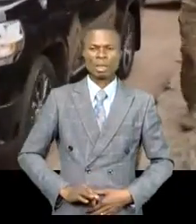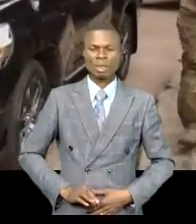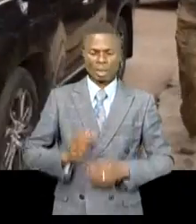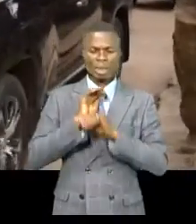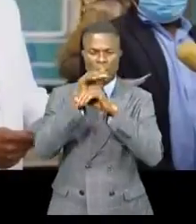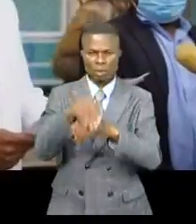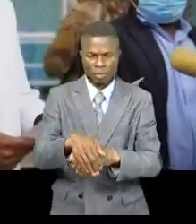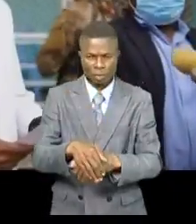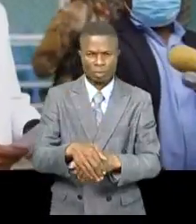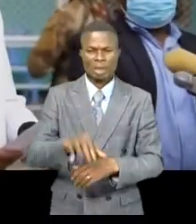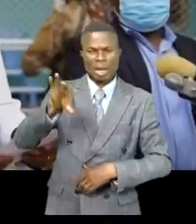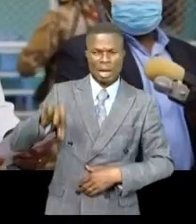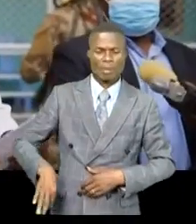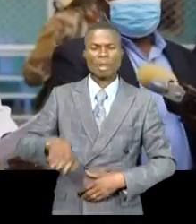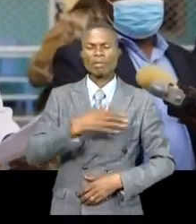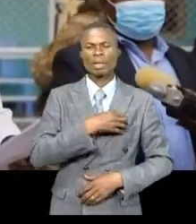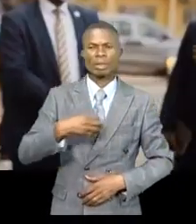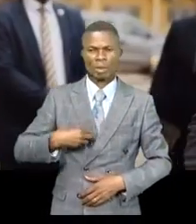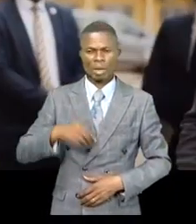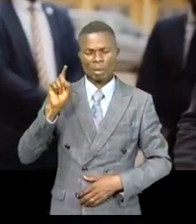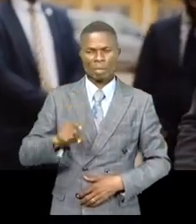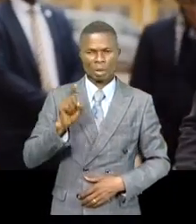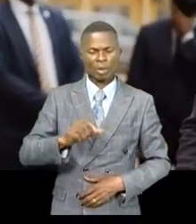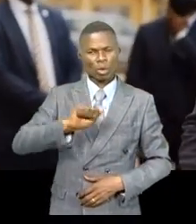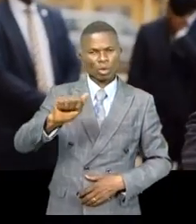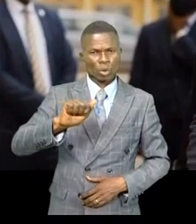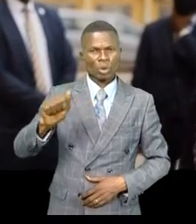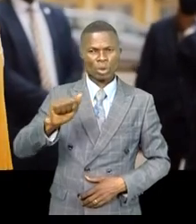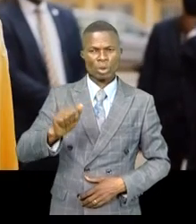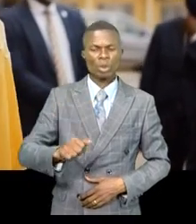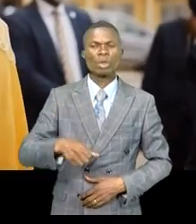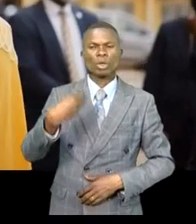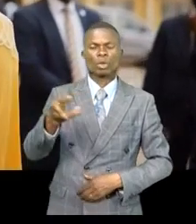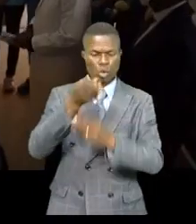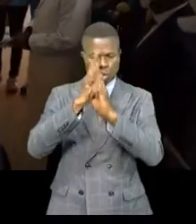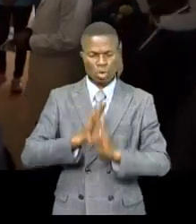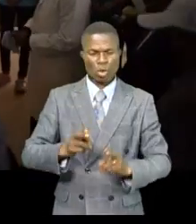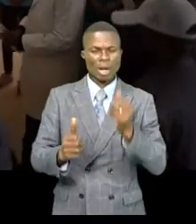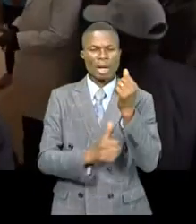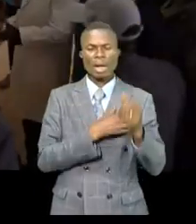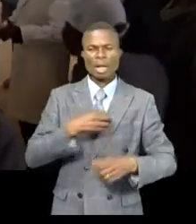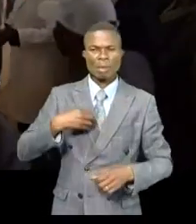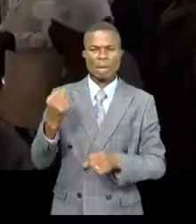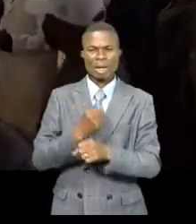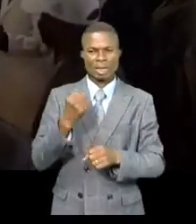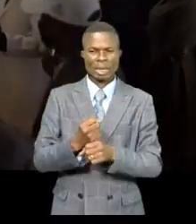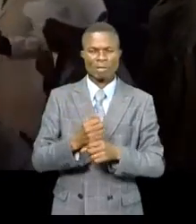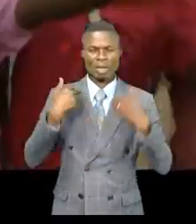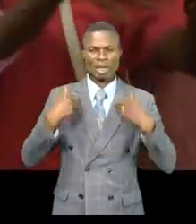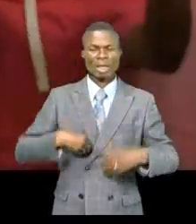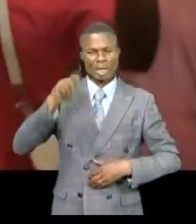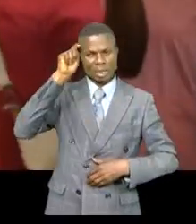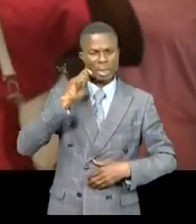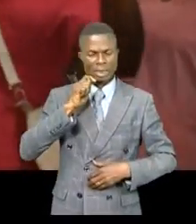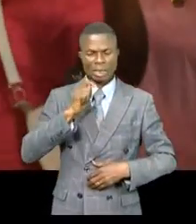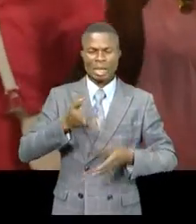engagée également dans le bien-être de la femme, a voulu à sa manière honorer celle qui contribue à améliorer la santé sexuelle et reproductive des